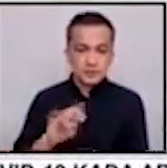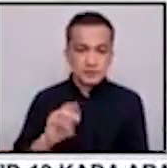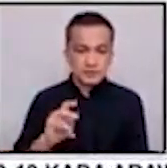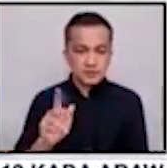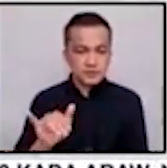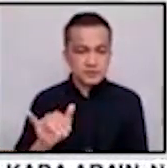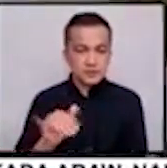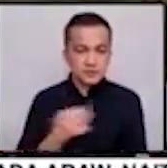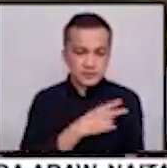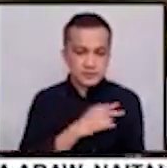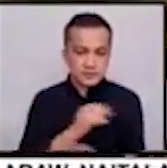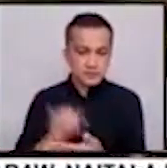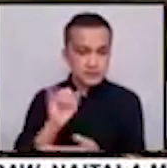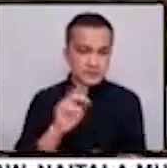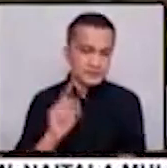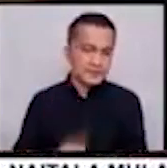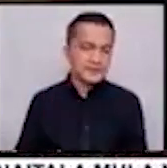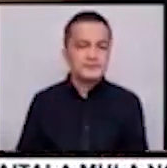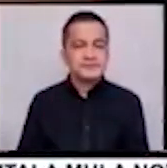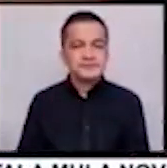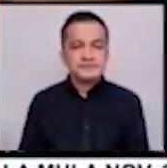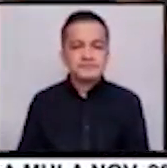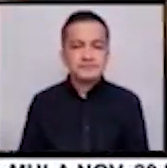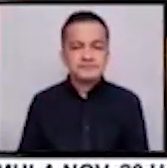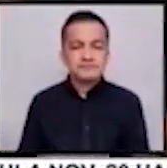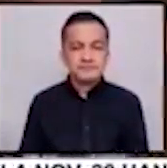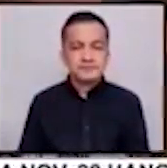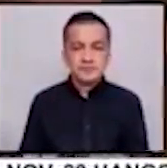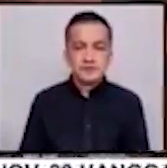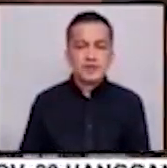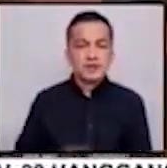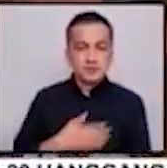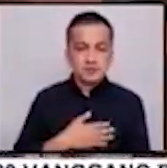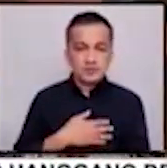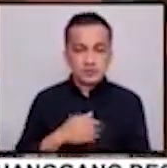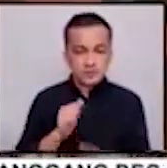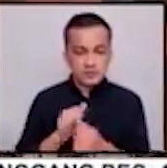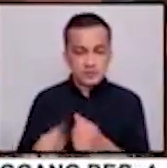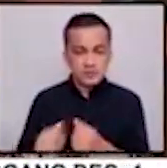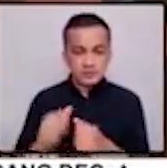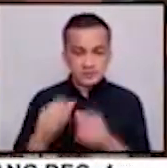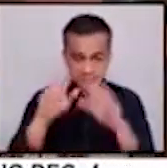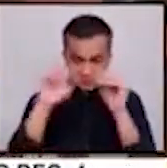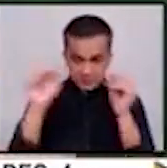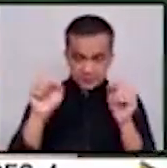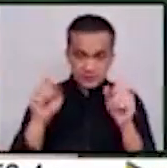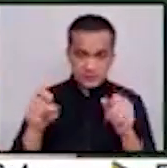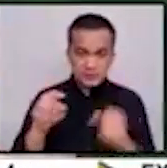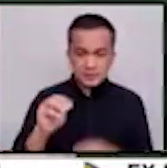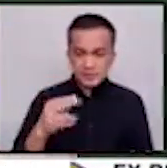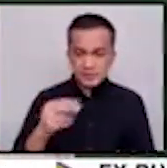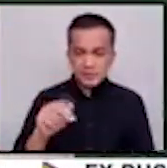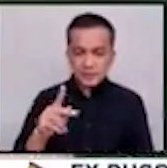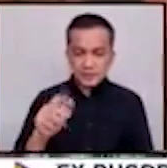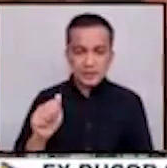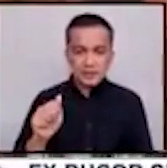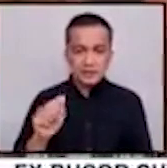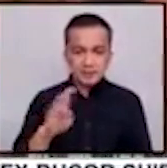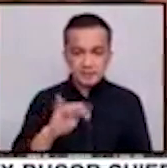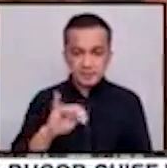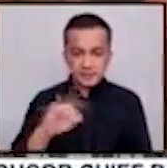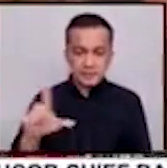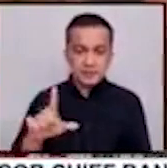Institute ng Pilipinas. Isa rin sa mga nais maipasa ng Presidente ay ang Maharlika Wealth Fund Bill na ngayon patuloy